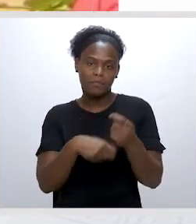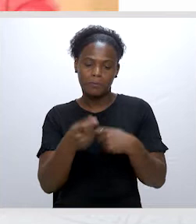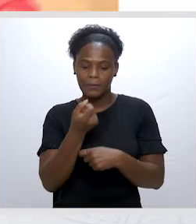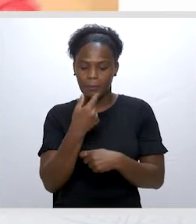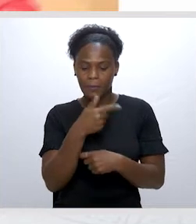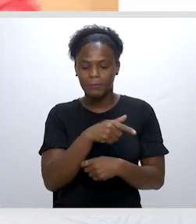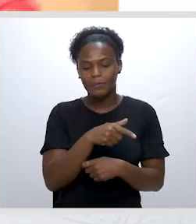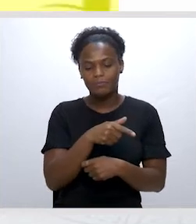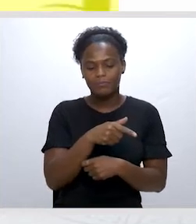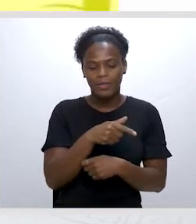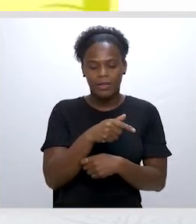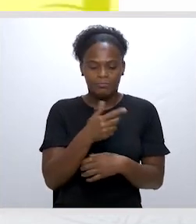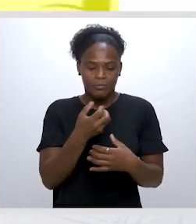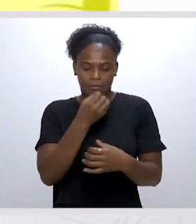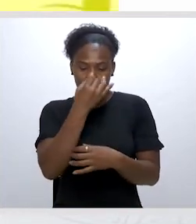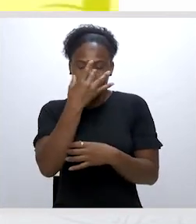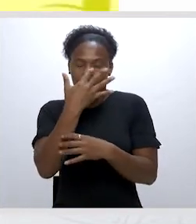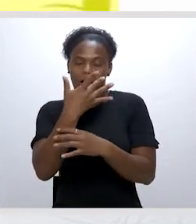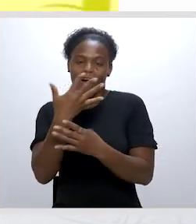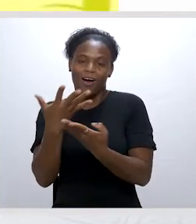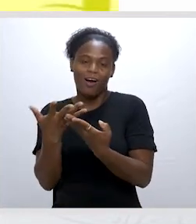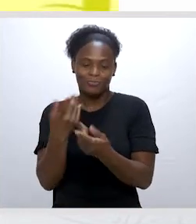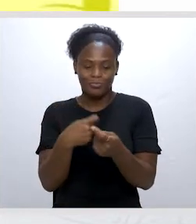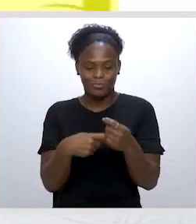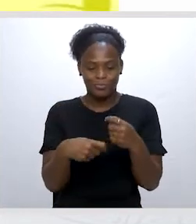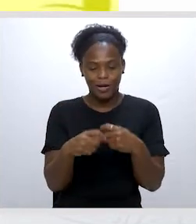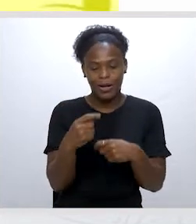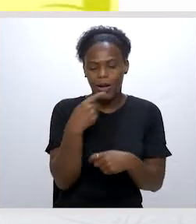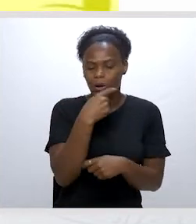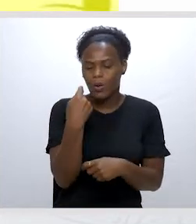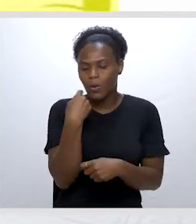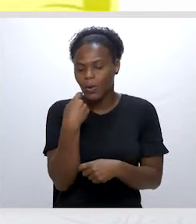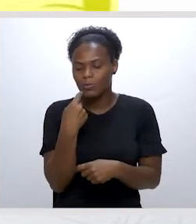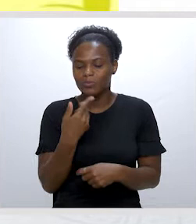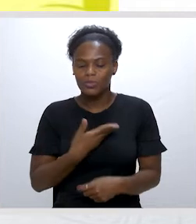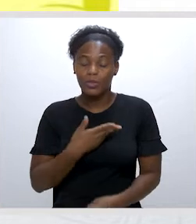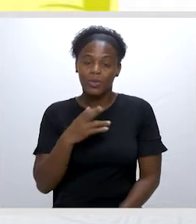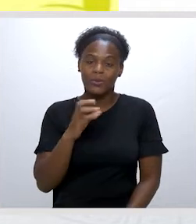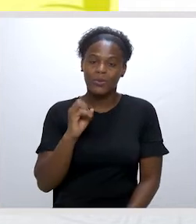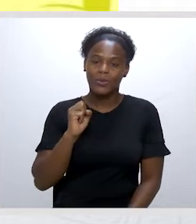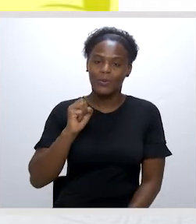chez la fleuriste, une bonne brosse à dents chez le droguiste,